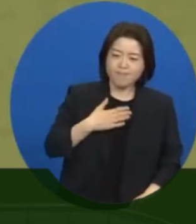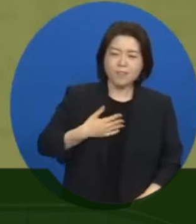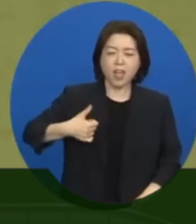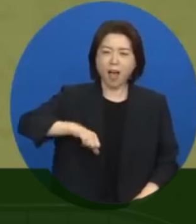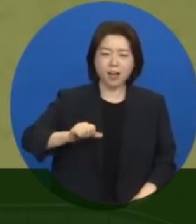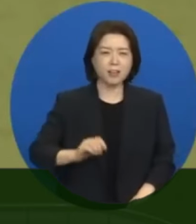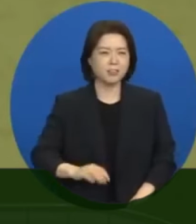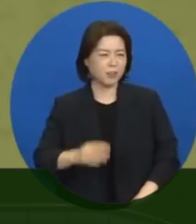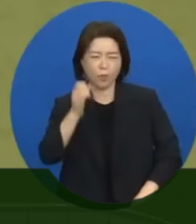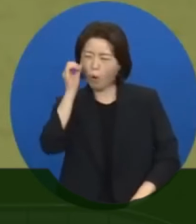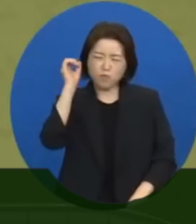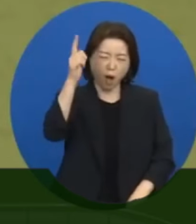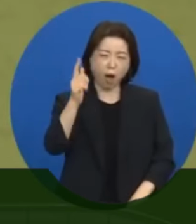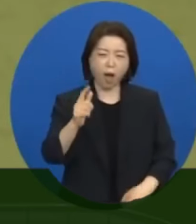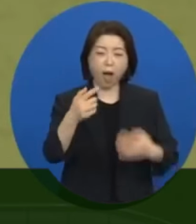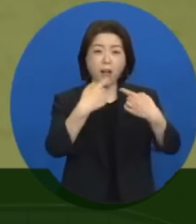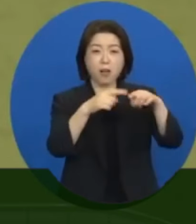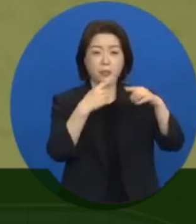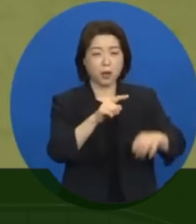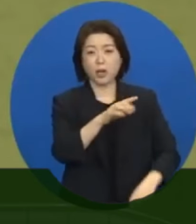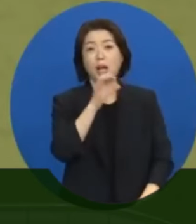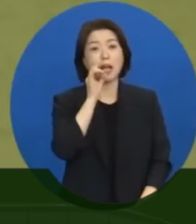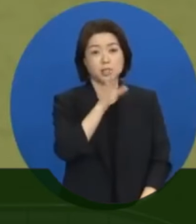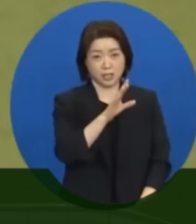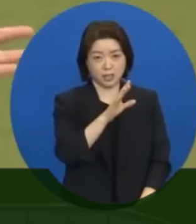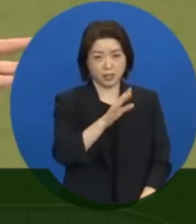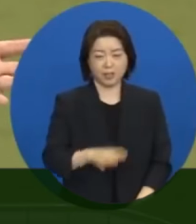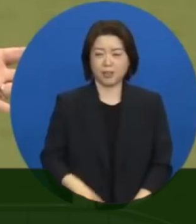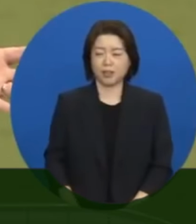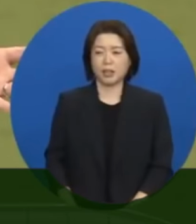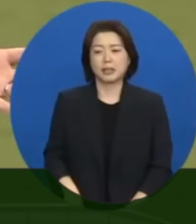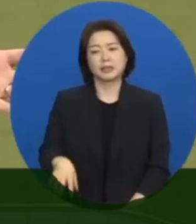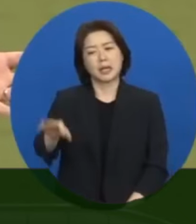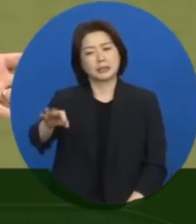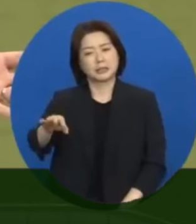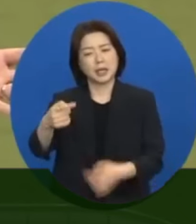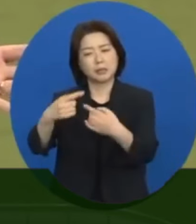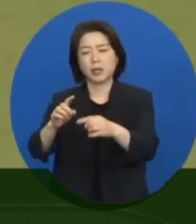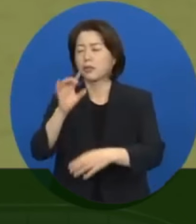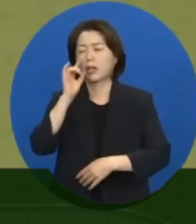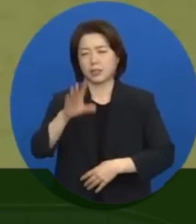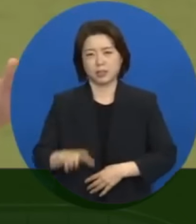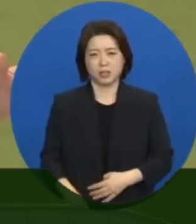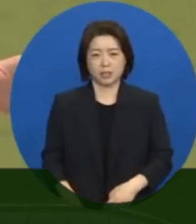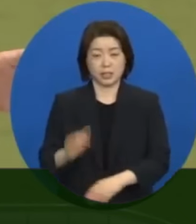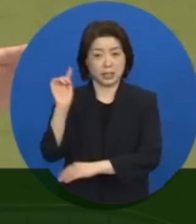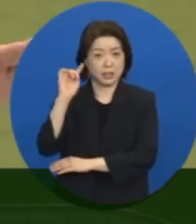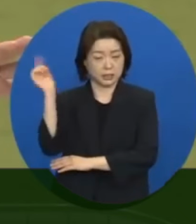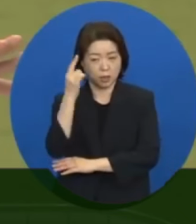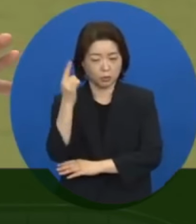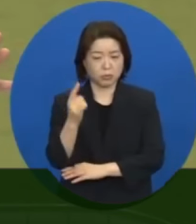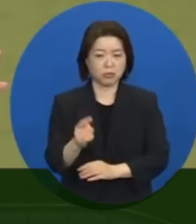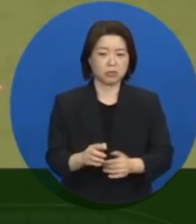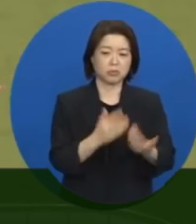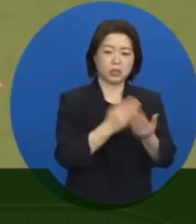이세가 엘리압을 보듯이 과대 평가해서도 안 되지만 과소 평가해서도 안 돼요 다윗을 완전히